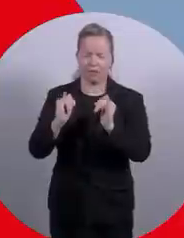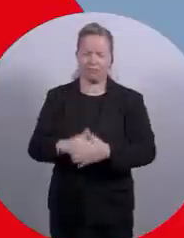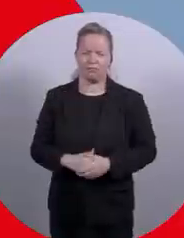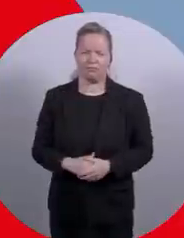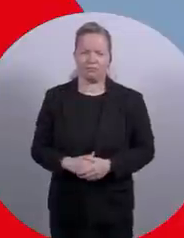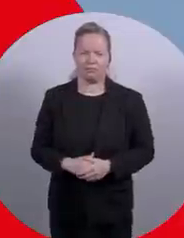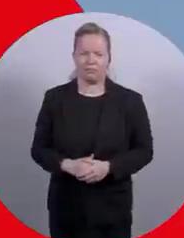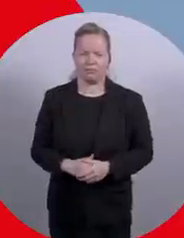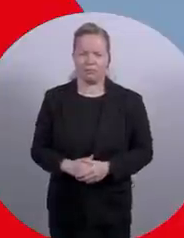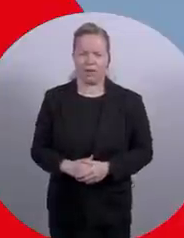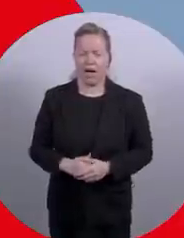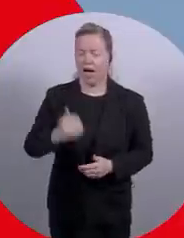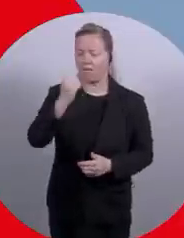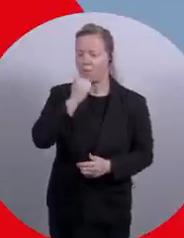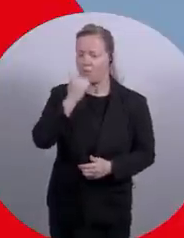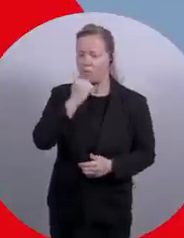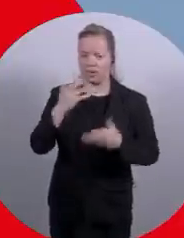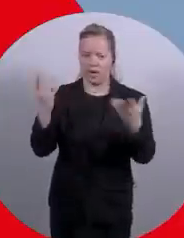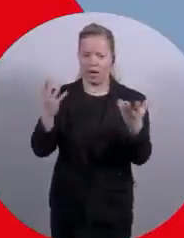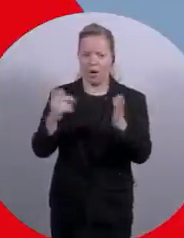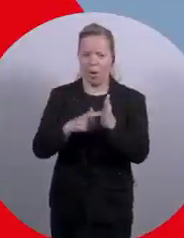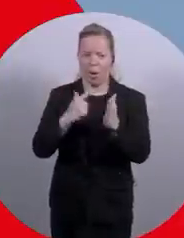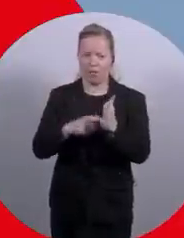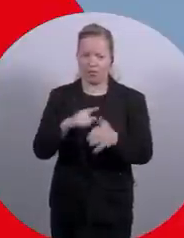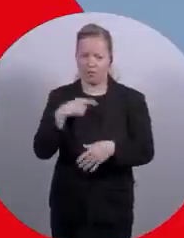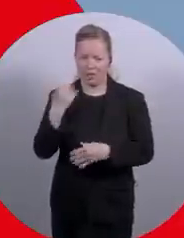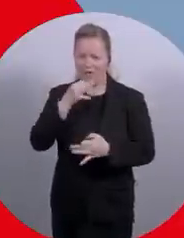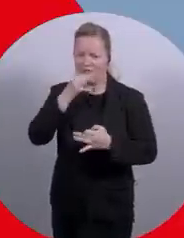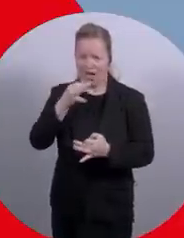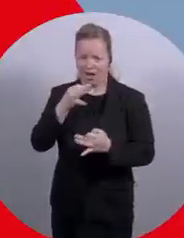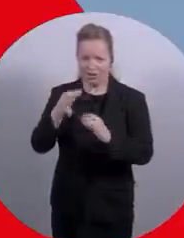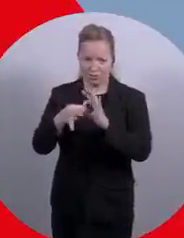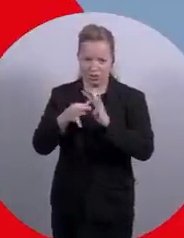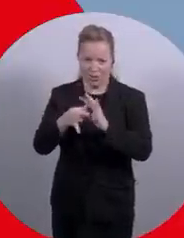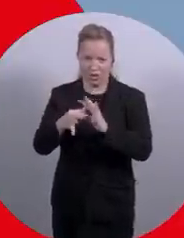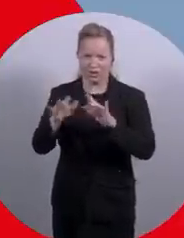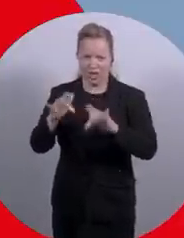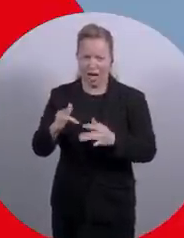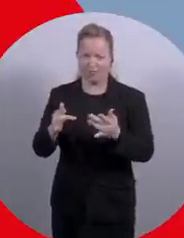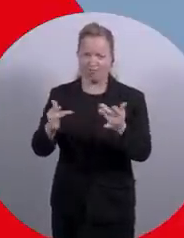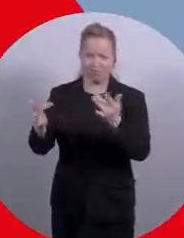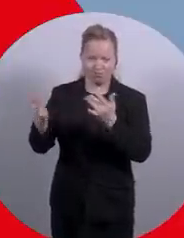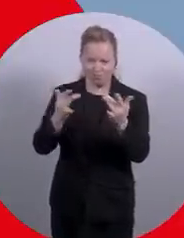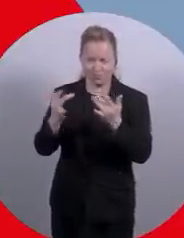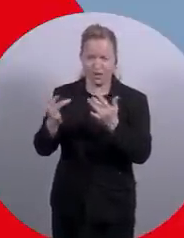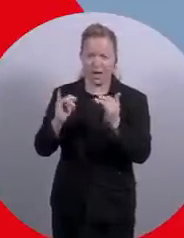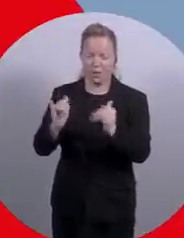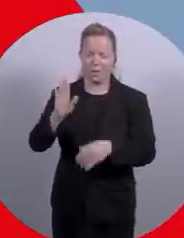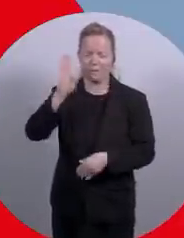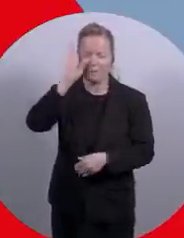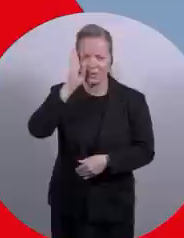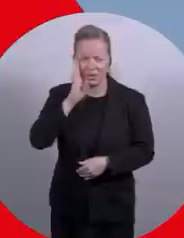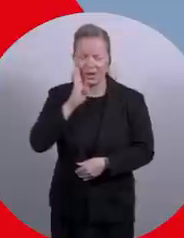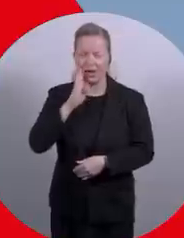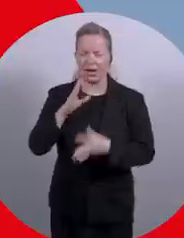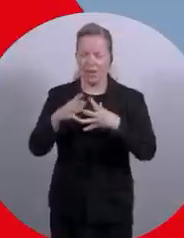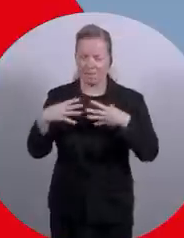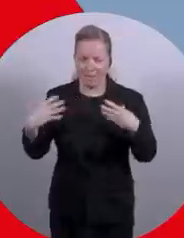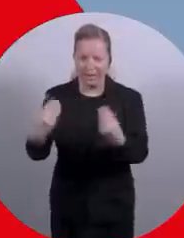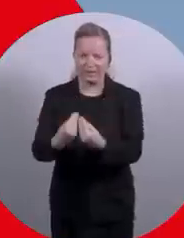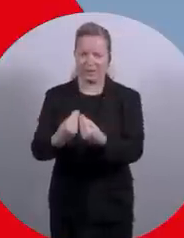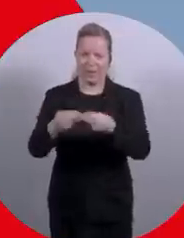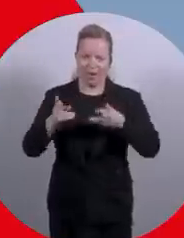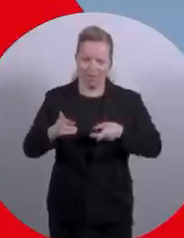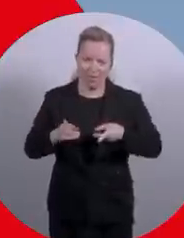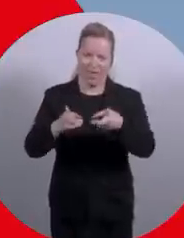mir in dieser Frage zugeschrieben werden ich bitte euch gehen wir diesbezüglich einen